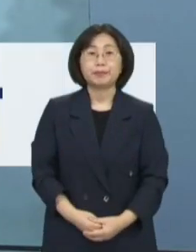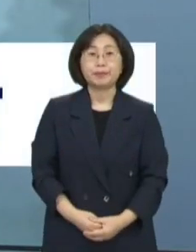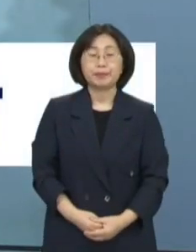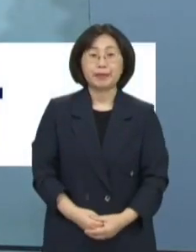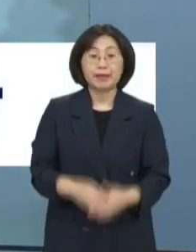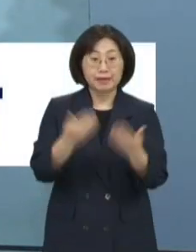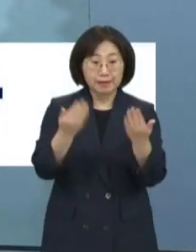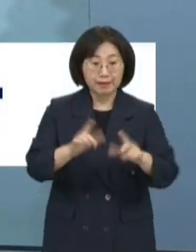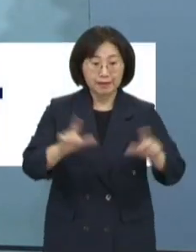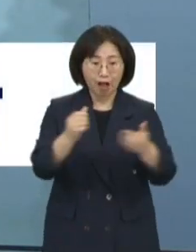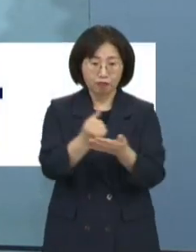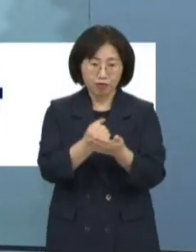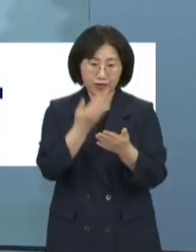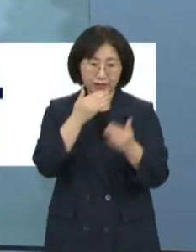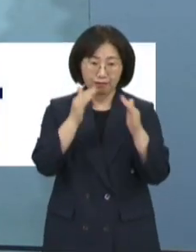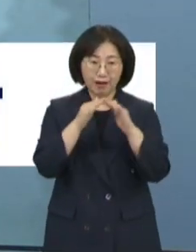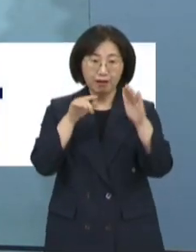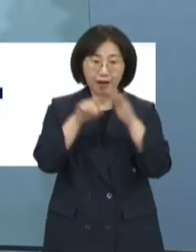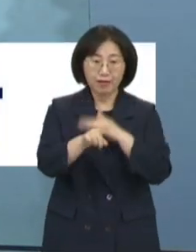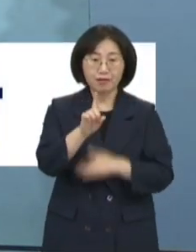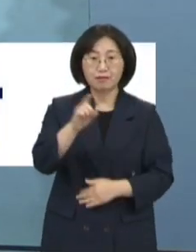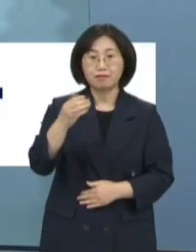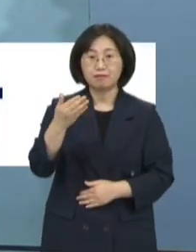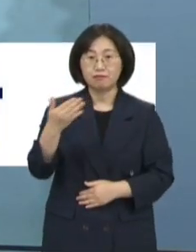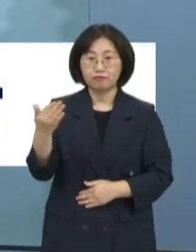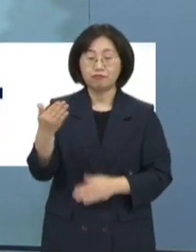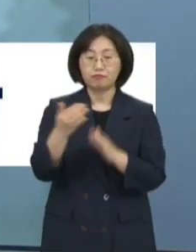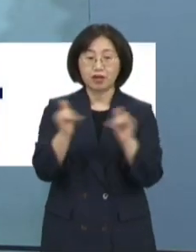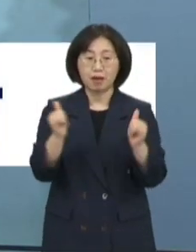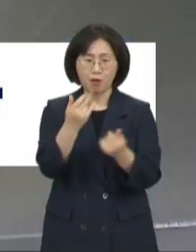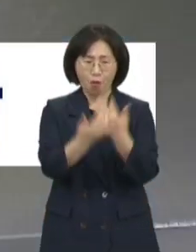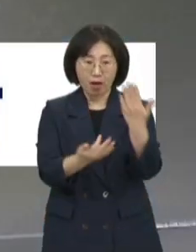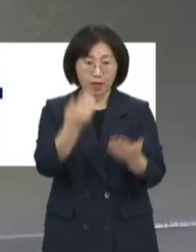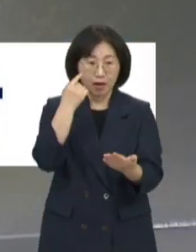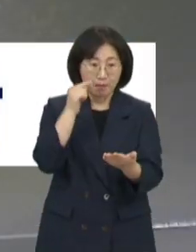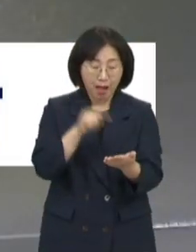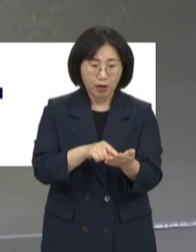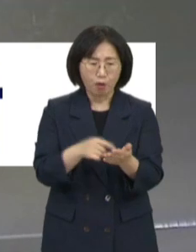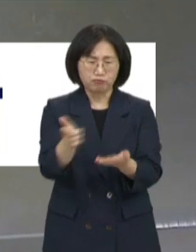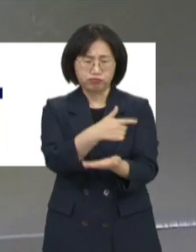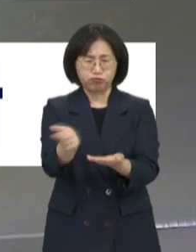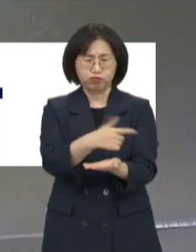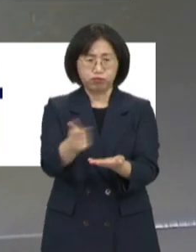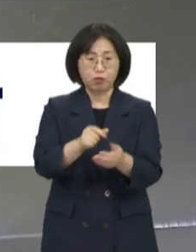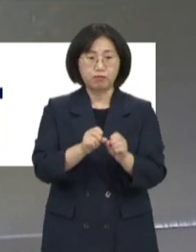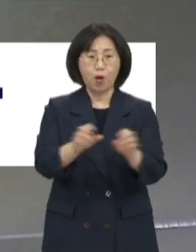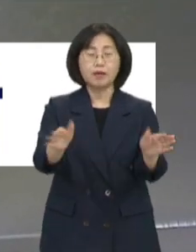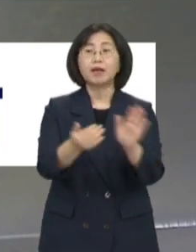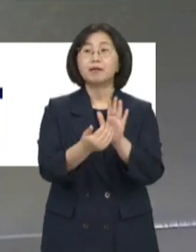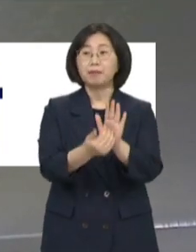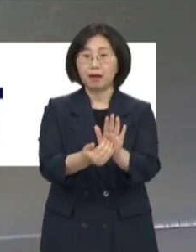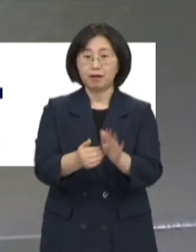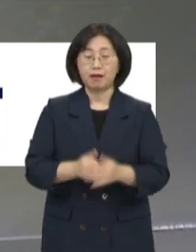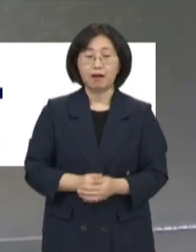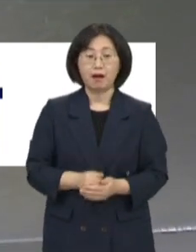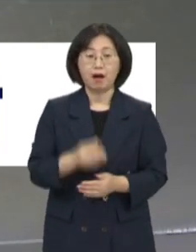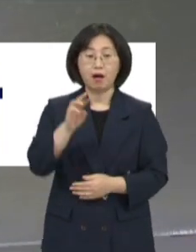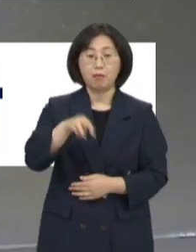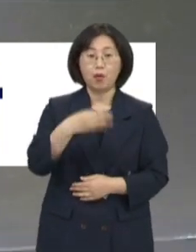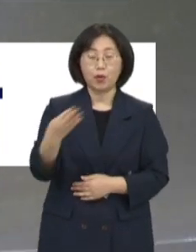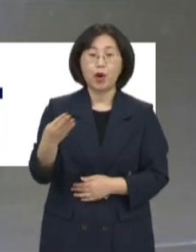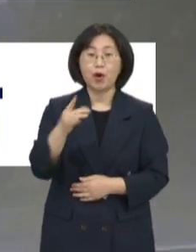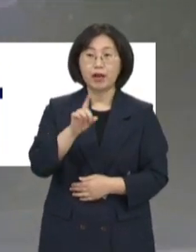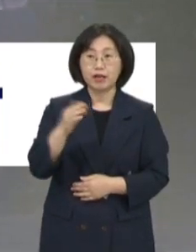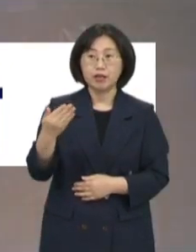쉬는 날 우연히 식당에 갔던 소방관이 화제가 확산되는 걸 막은 사연이 뒤늦게 알려졌습니다 보령 소방서